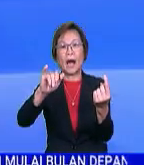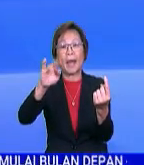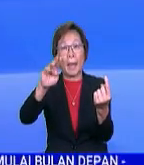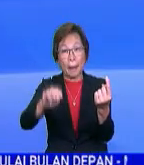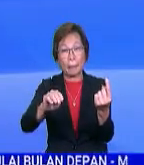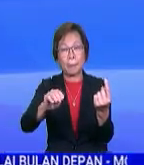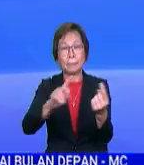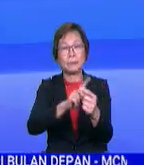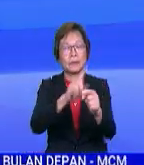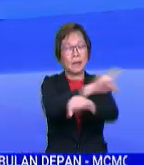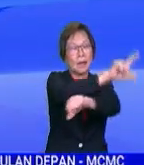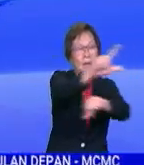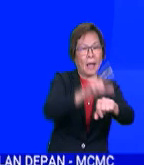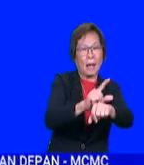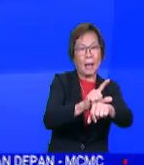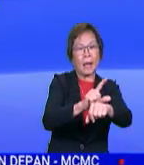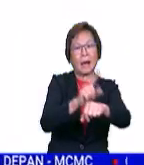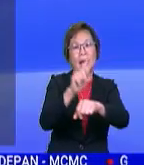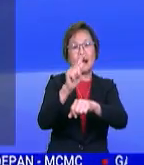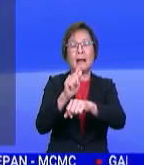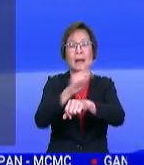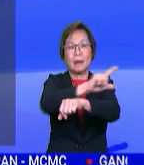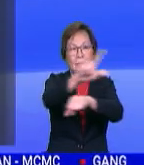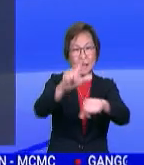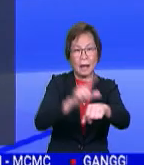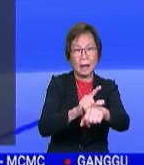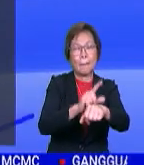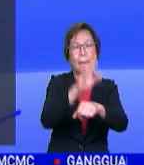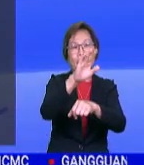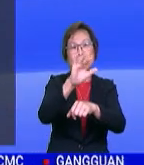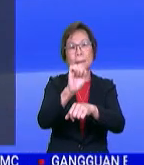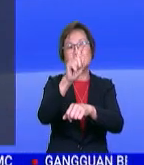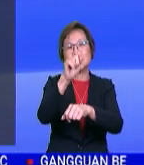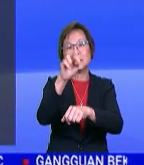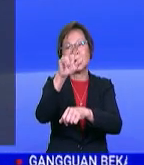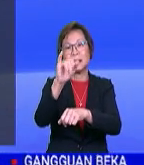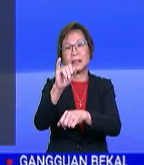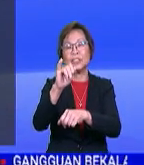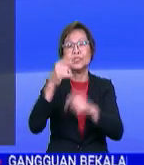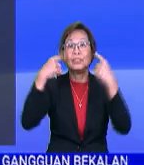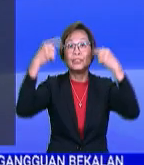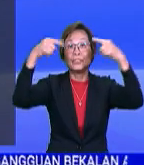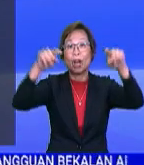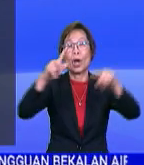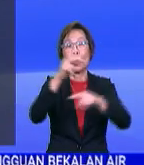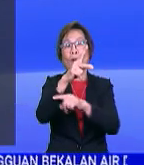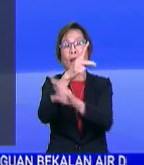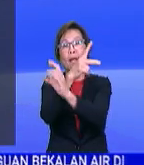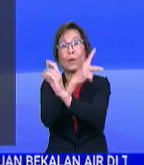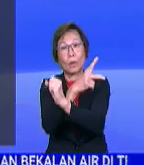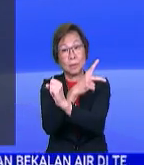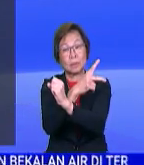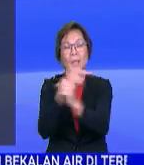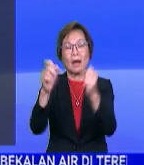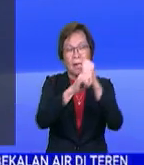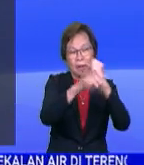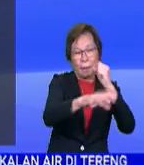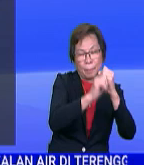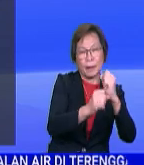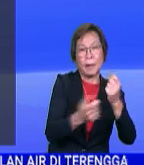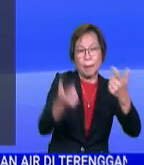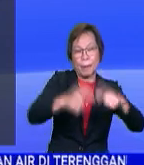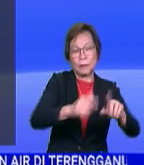PPVIN di Ladang Tenamaran di Bistari Jaya, Kuala Selangor. Sempena kempen tersebut yang berlangsung